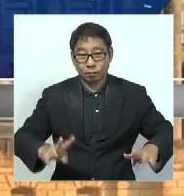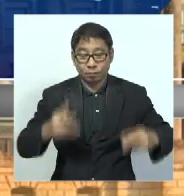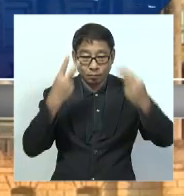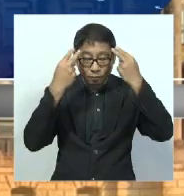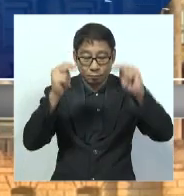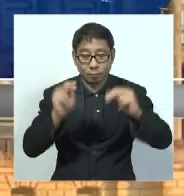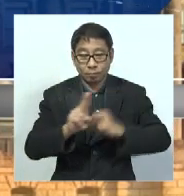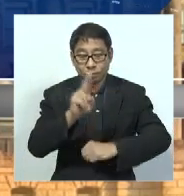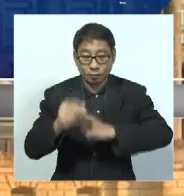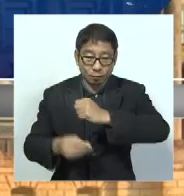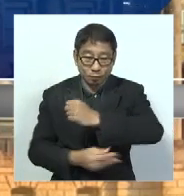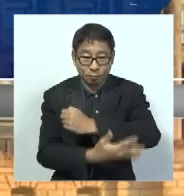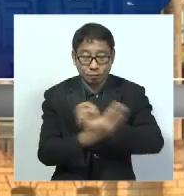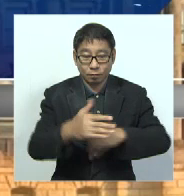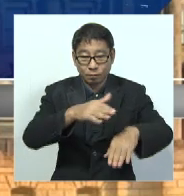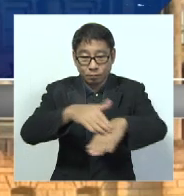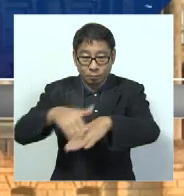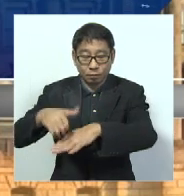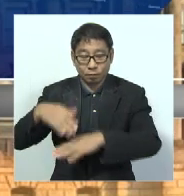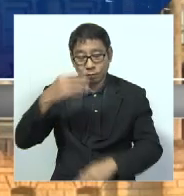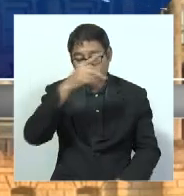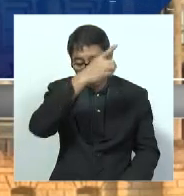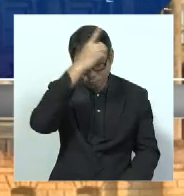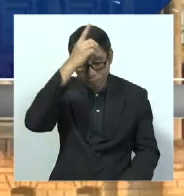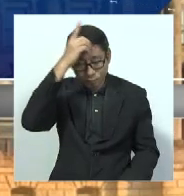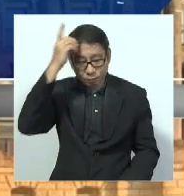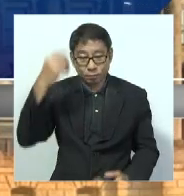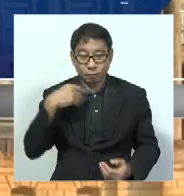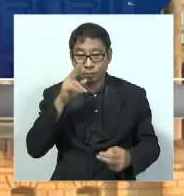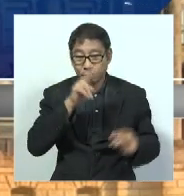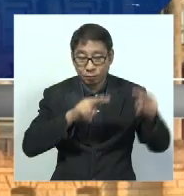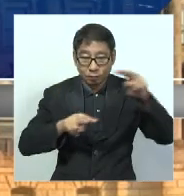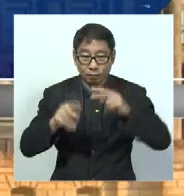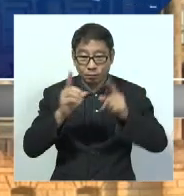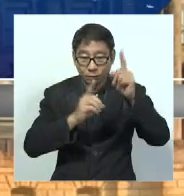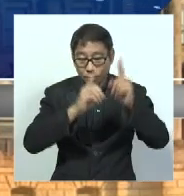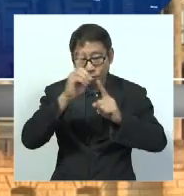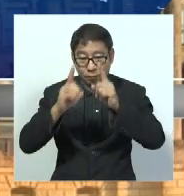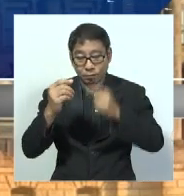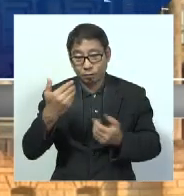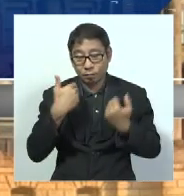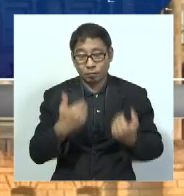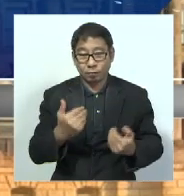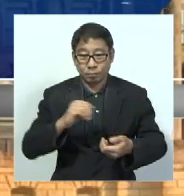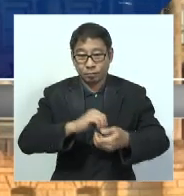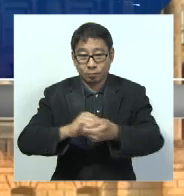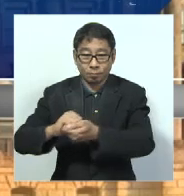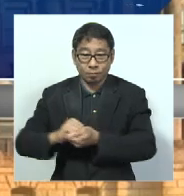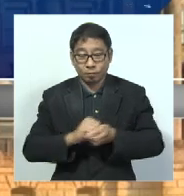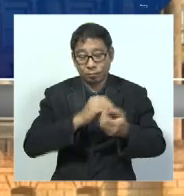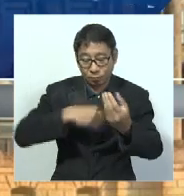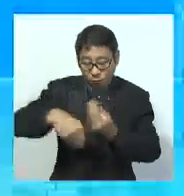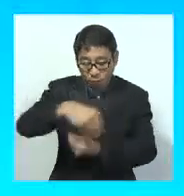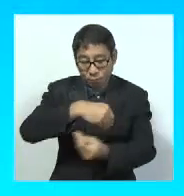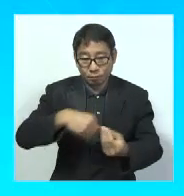องก็จะใช้โอกาสนี้เชิญชวนให้เยอรมนีพิจารณาเป็นหุ้นส่วนการพัฒนายุทธศาสตร์ความร่วมมือทาง